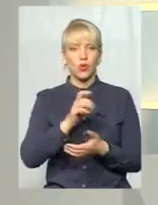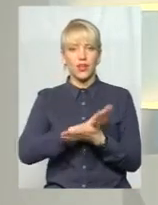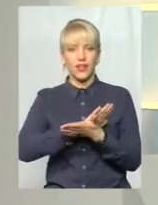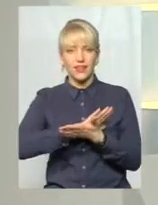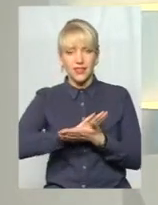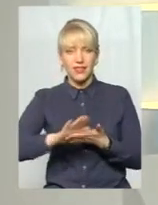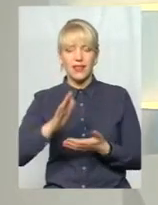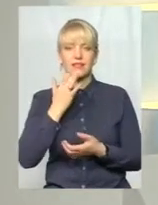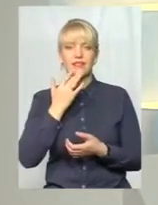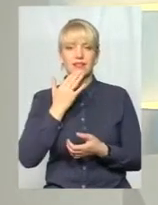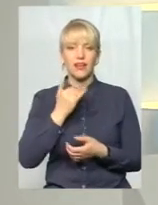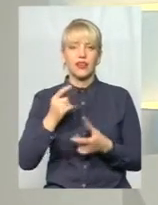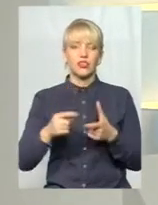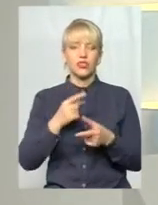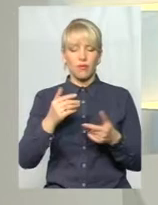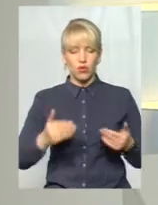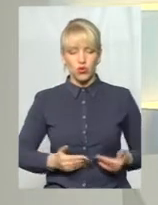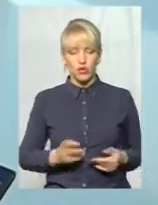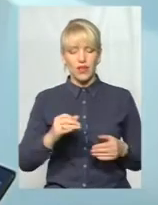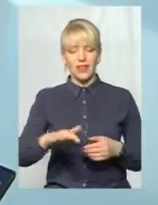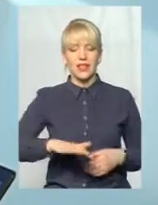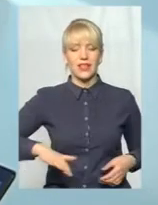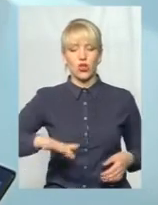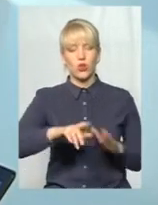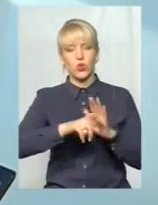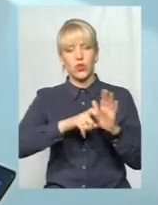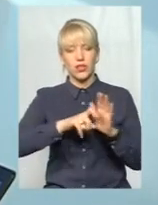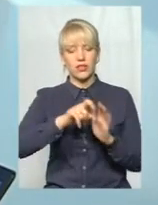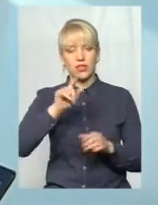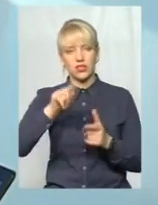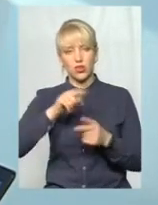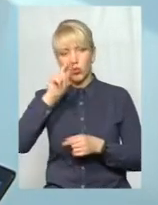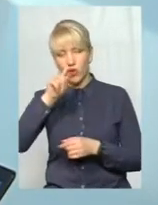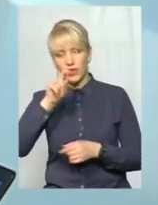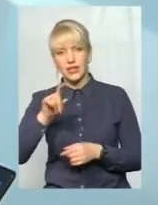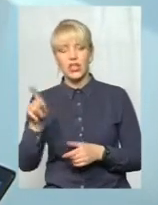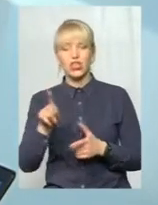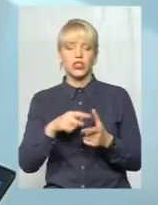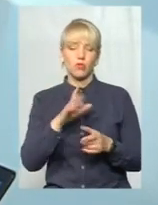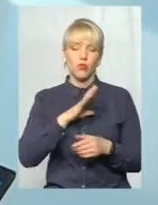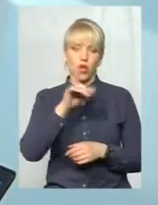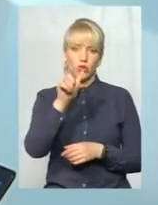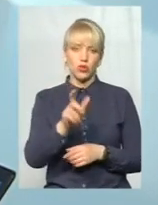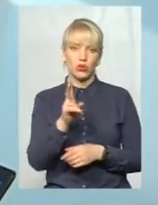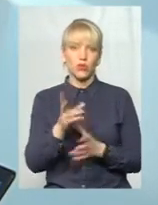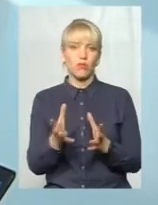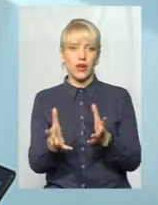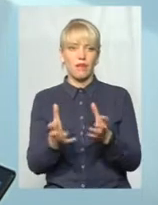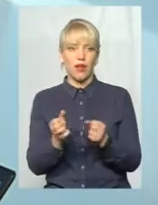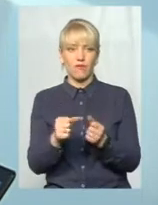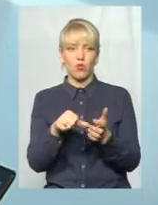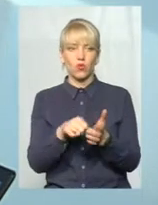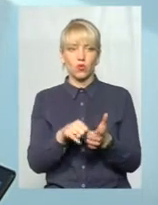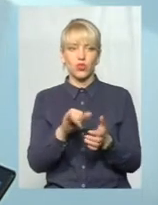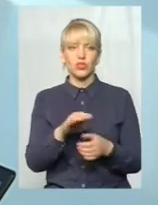була, проживала на території Донецька-Луганська, чи вона вже була особою, яка приймала вже участь в, як то кажеться, з